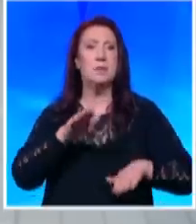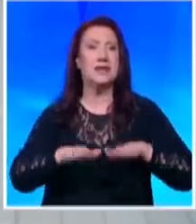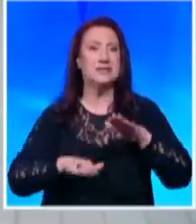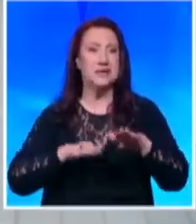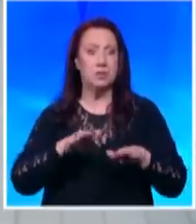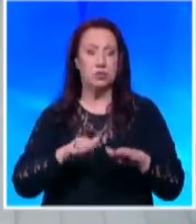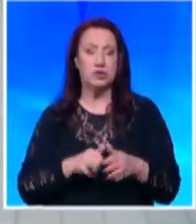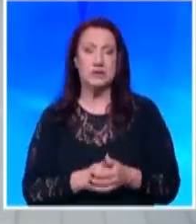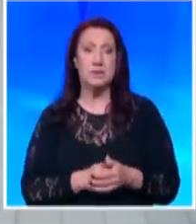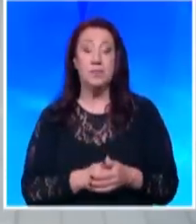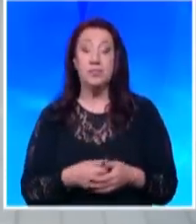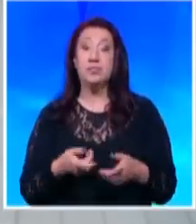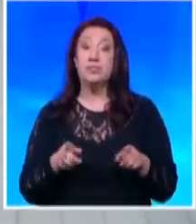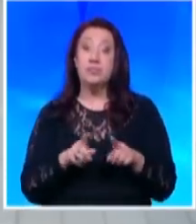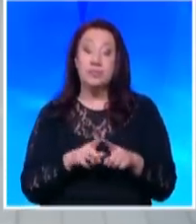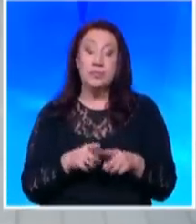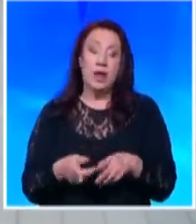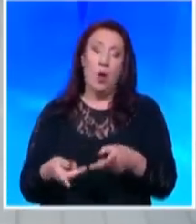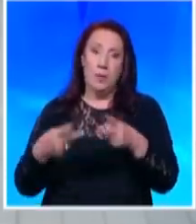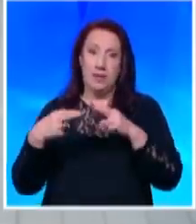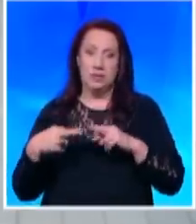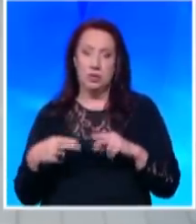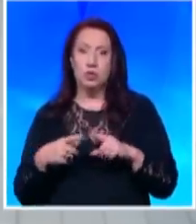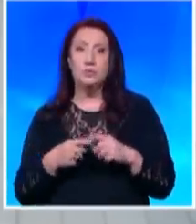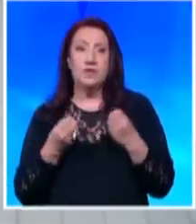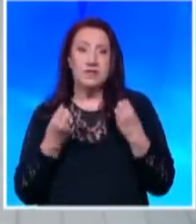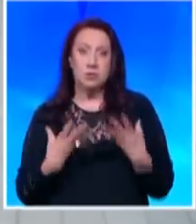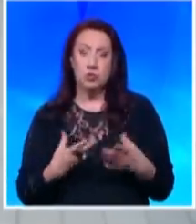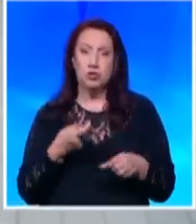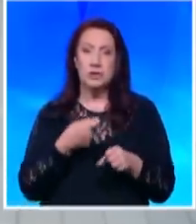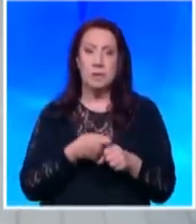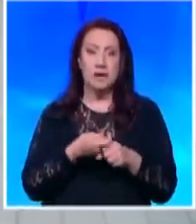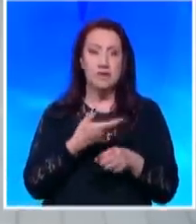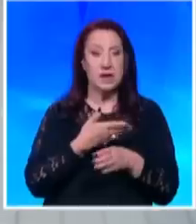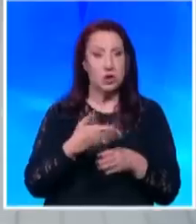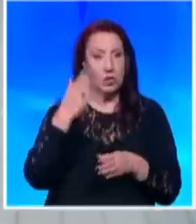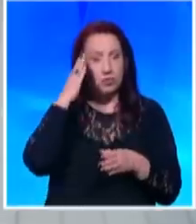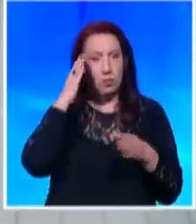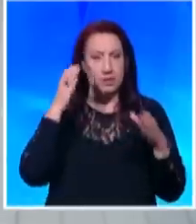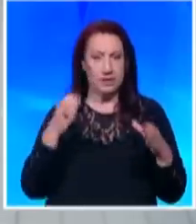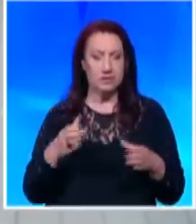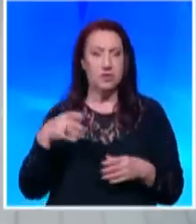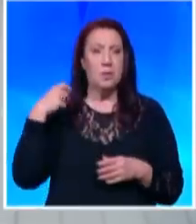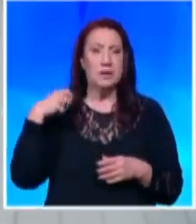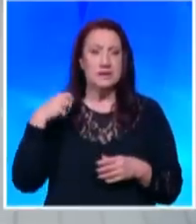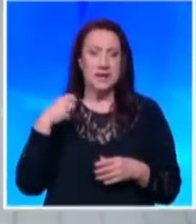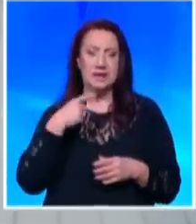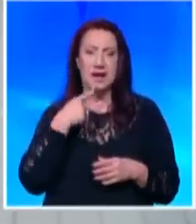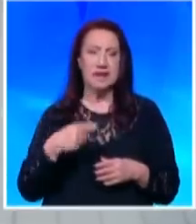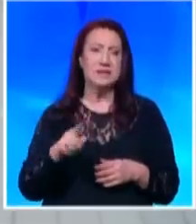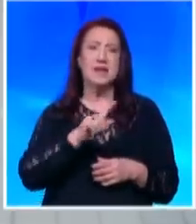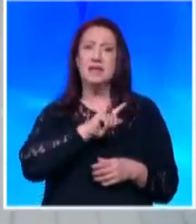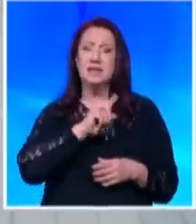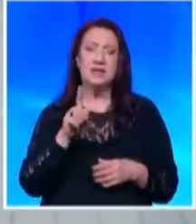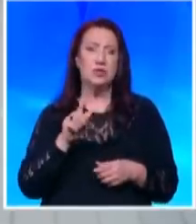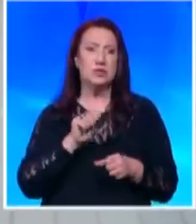Обратно към възможностите за съставяне на редовна власт, държавният глава Румен Радев обясни, че нито съставянето на редовно правителство, нито работата на парламента по